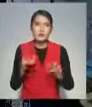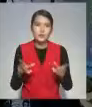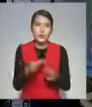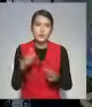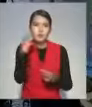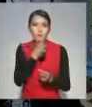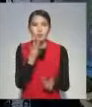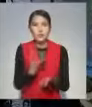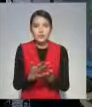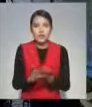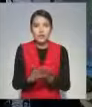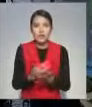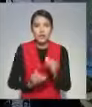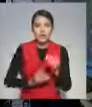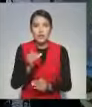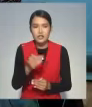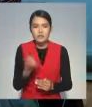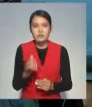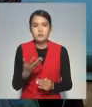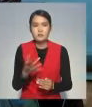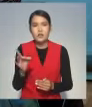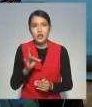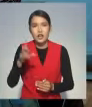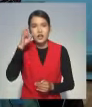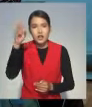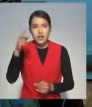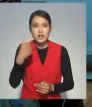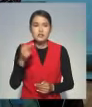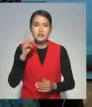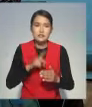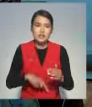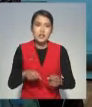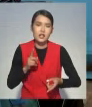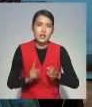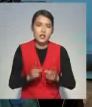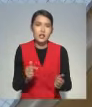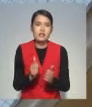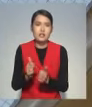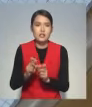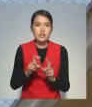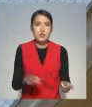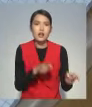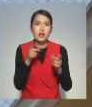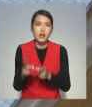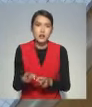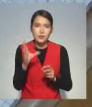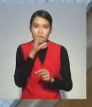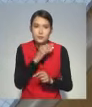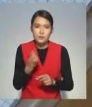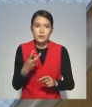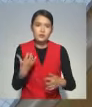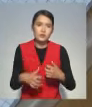выгодно. Выгодно забрать эту территорию. Чиновники предложили возить детей в соседние школы. Но это только на бумаге